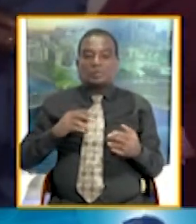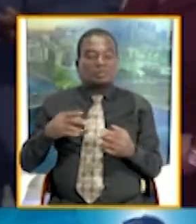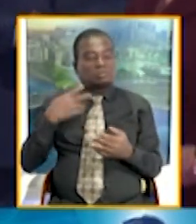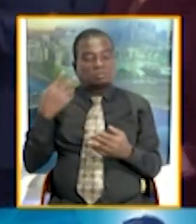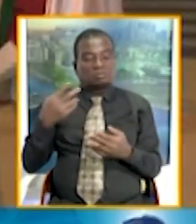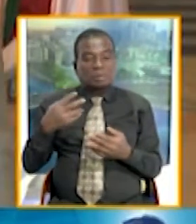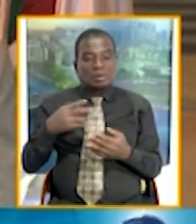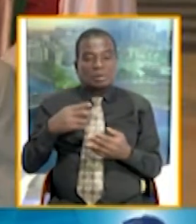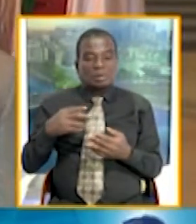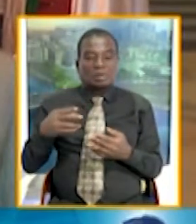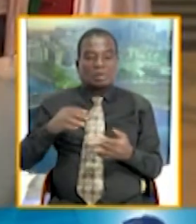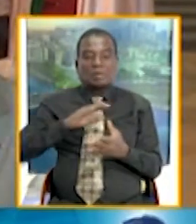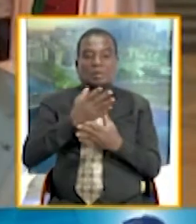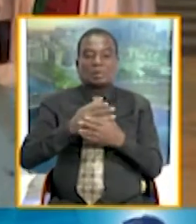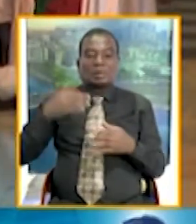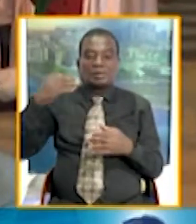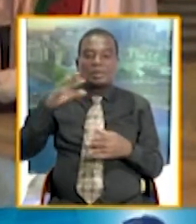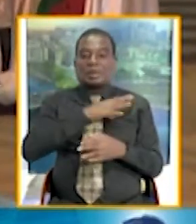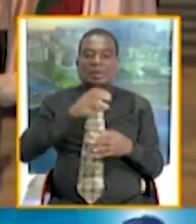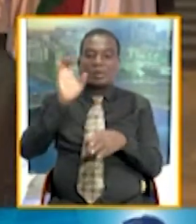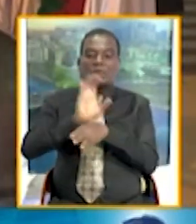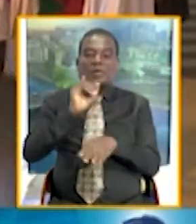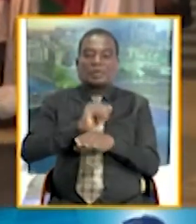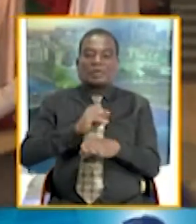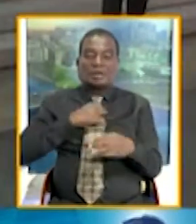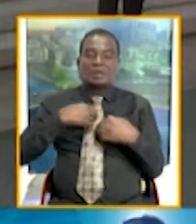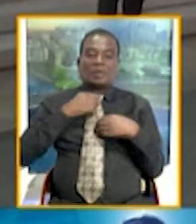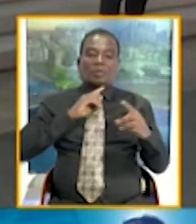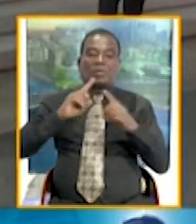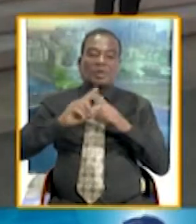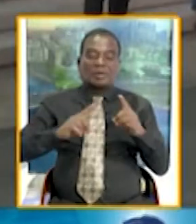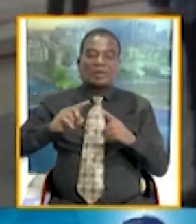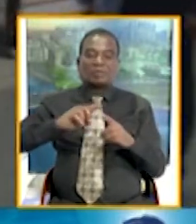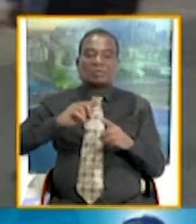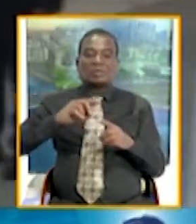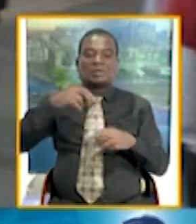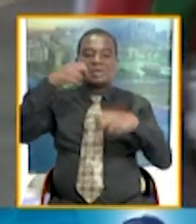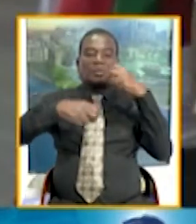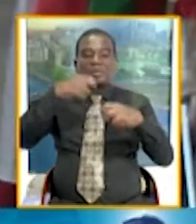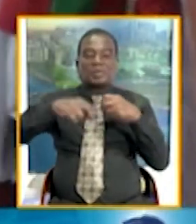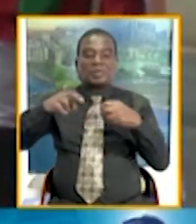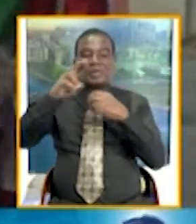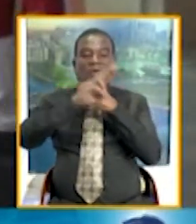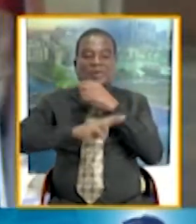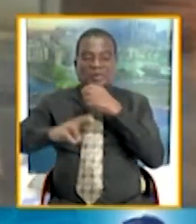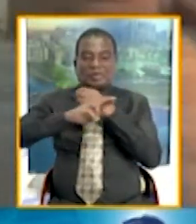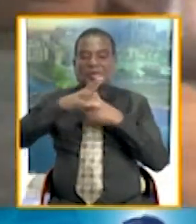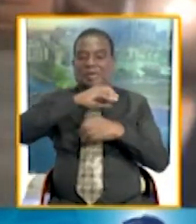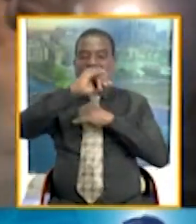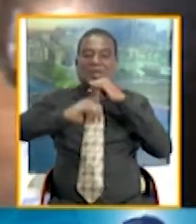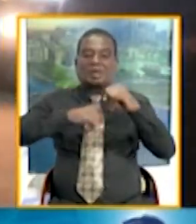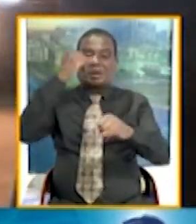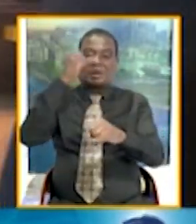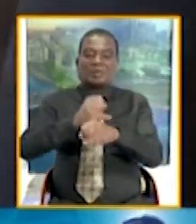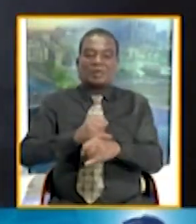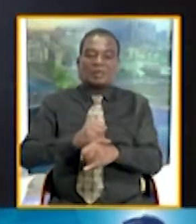de coopération entre la France et la Côte d'Ivoire. Ils ont évoqué les questions régionales et internationales. Alassane